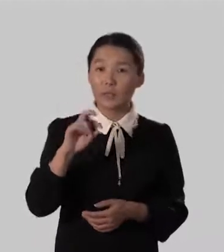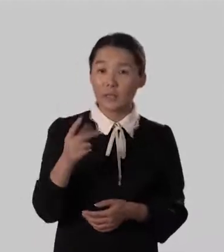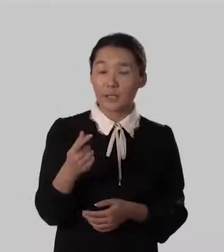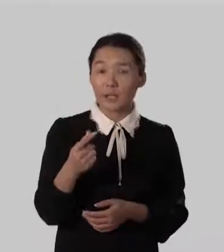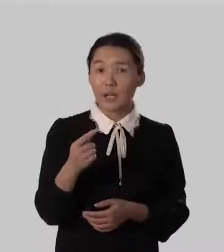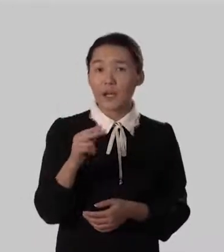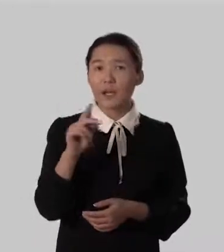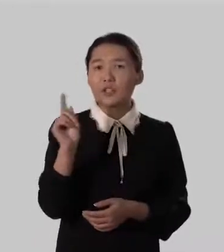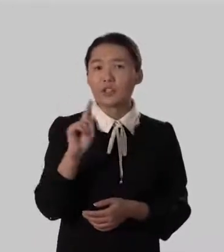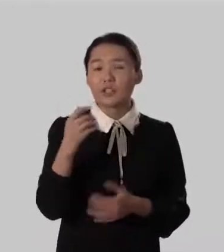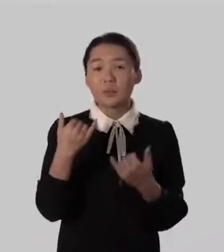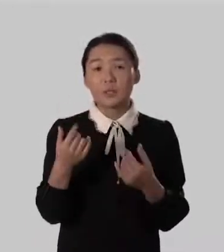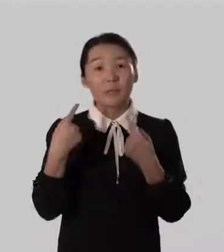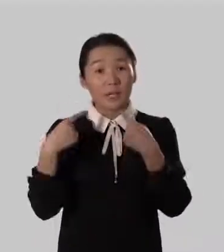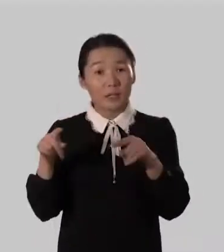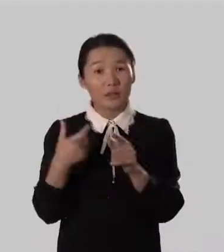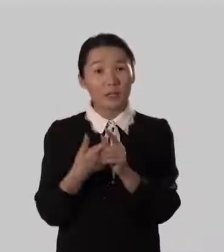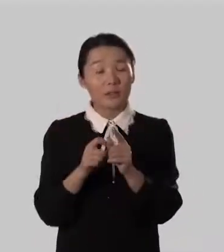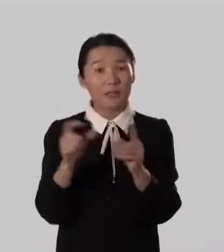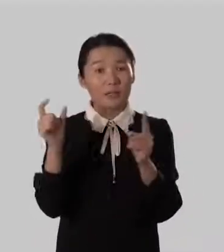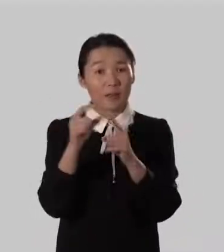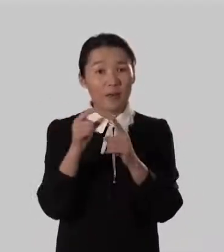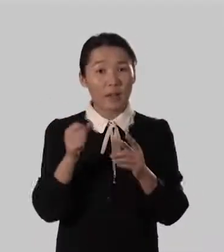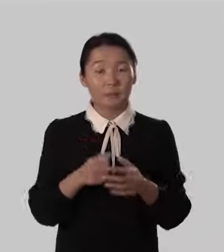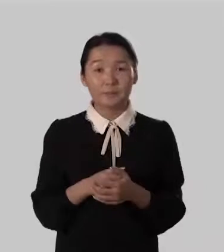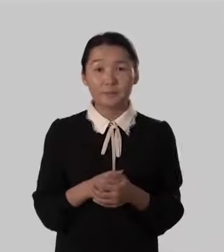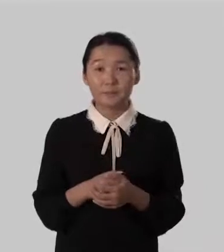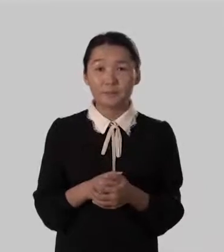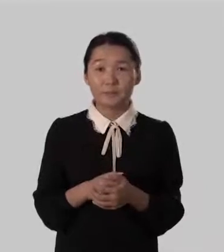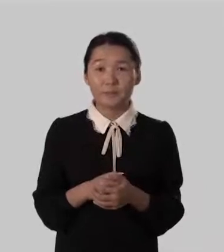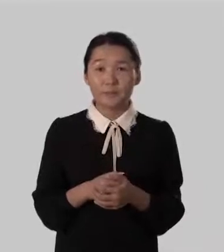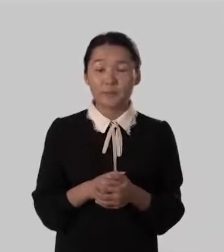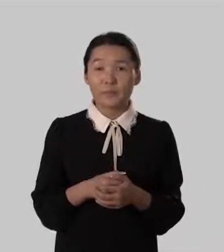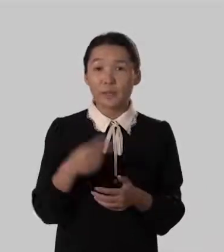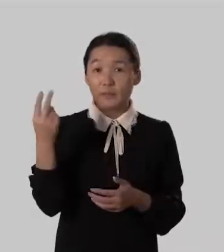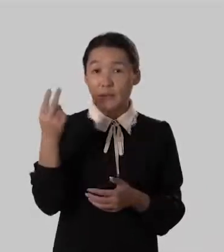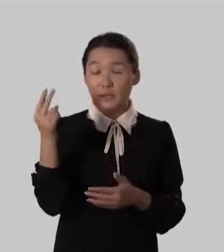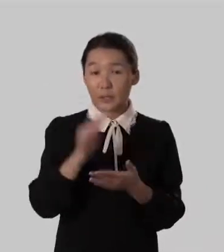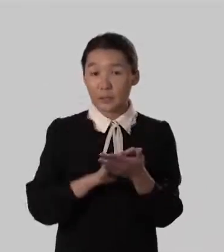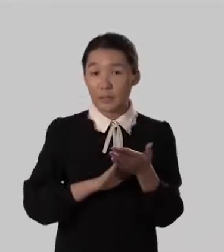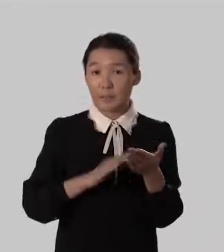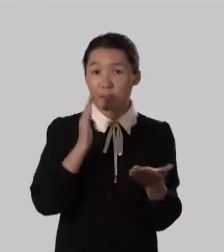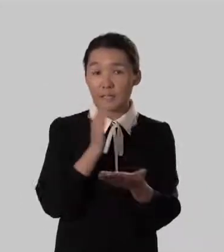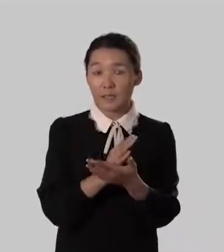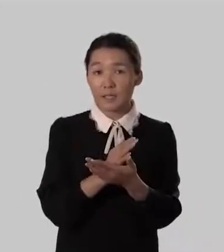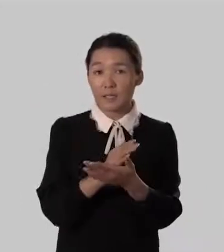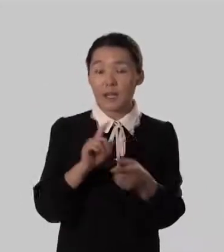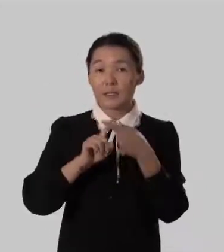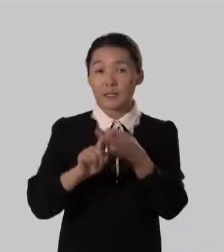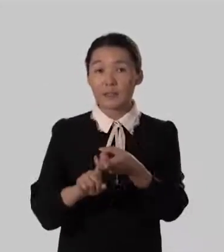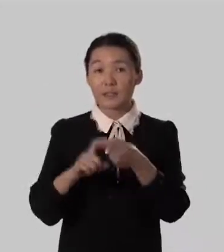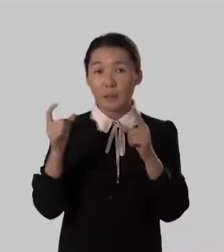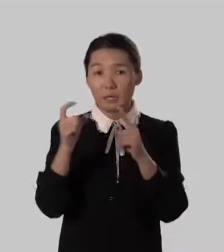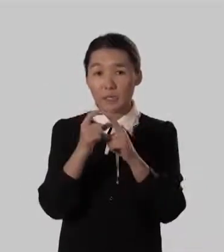чем теперь отличаются эти слова во 2 записи есть